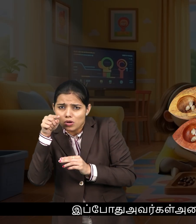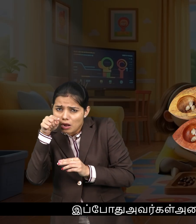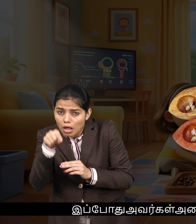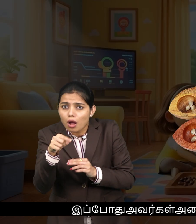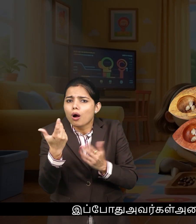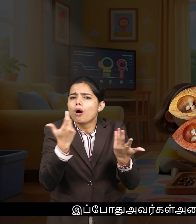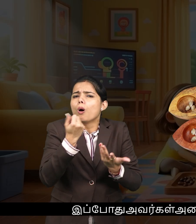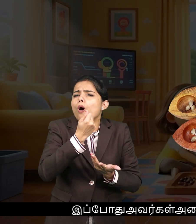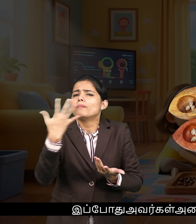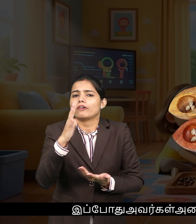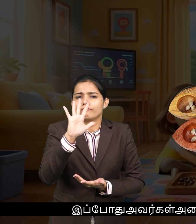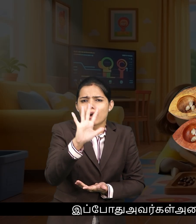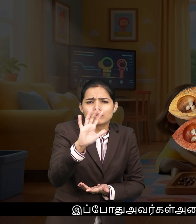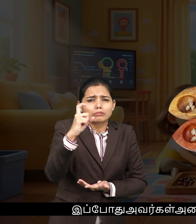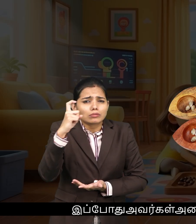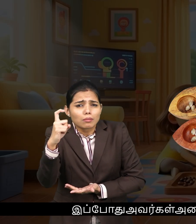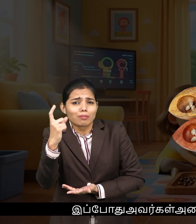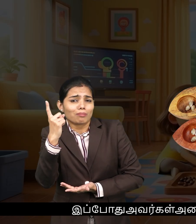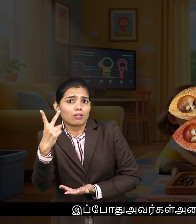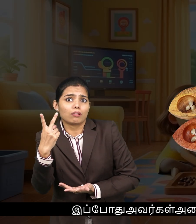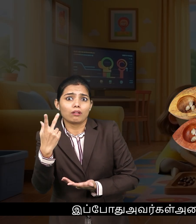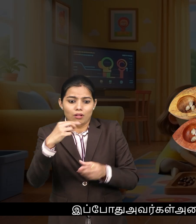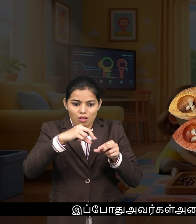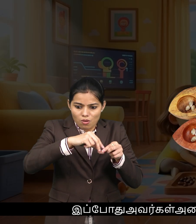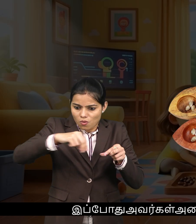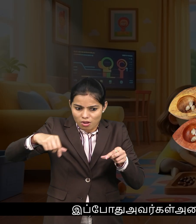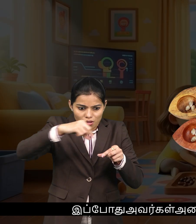இப்போது அவர்கள் அனைவரும் சோர்வடைந்தனர்.